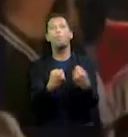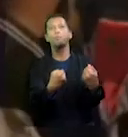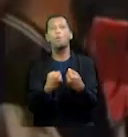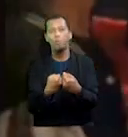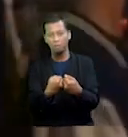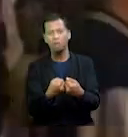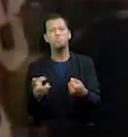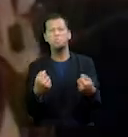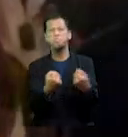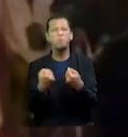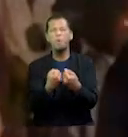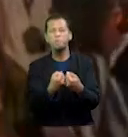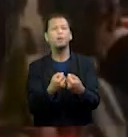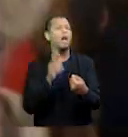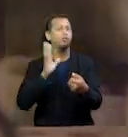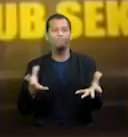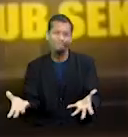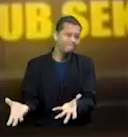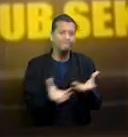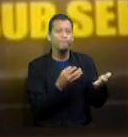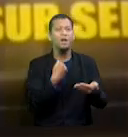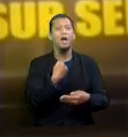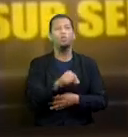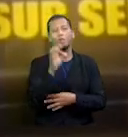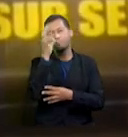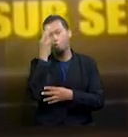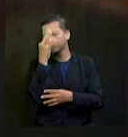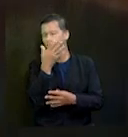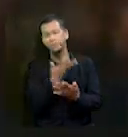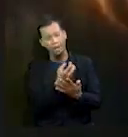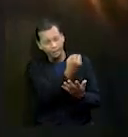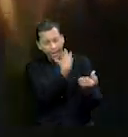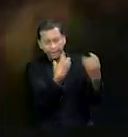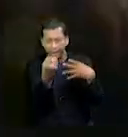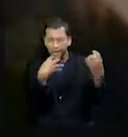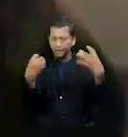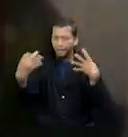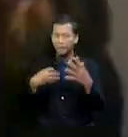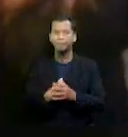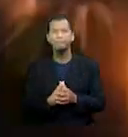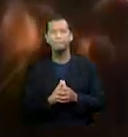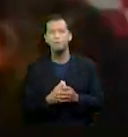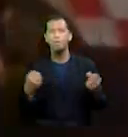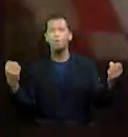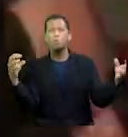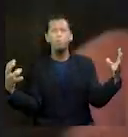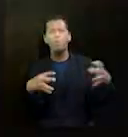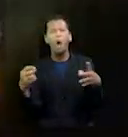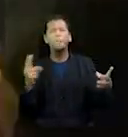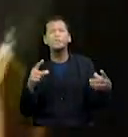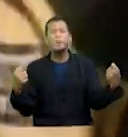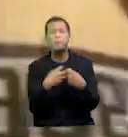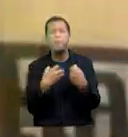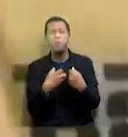keributan dibawa ke mapolsek Menteng untuk dimintai keterangan juga penyebab keributan akibat sesama Gadis Remaja terlibat adu mulut